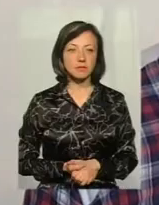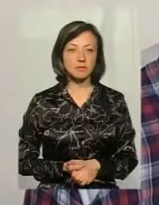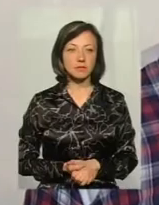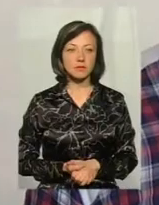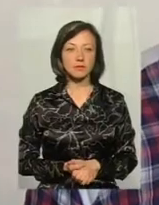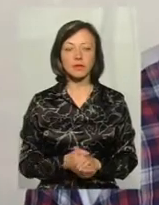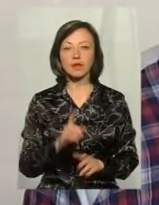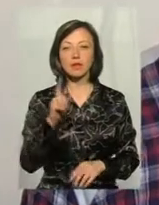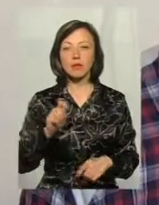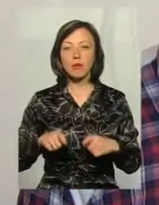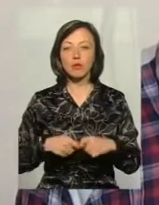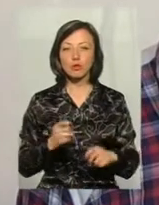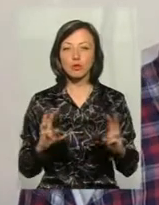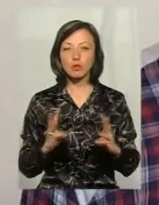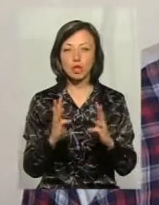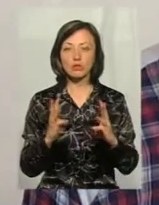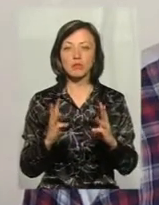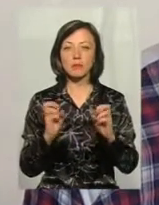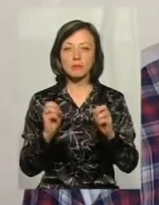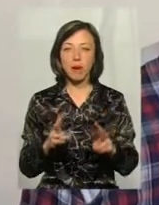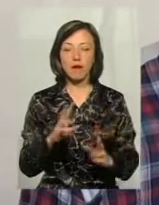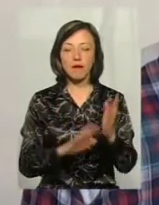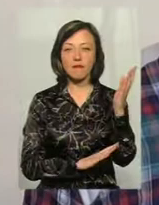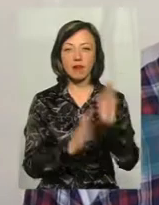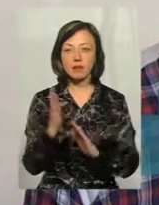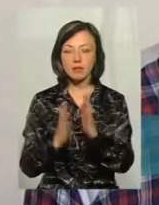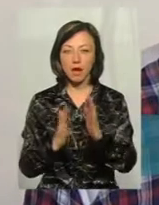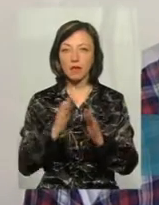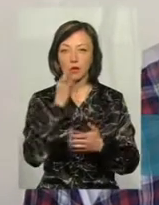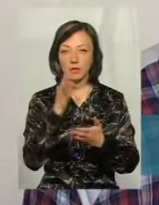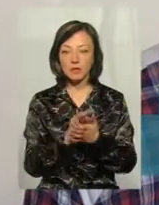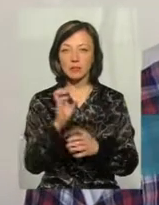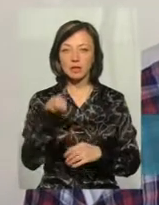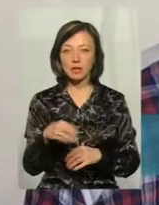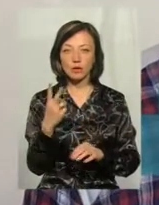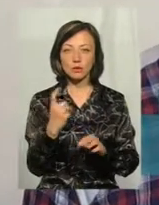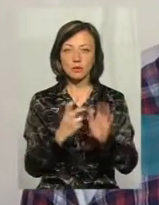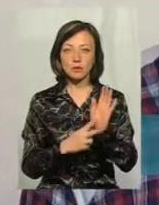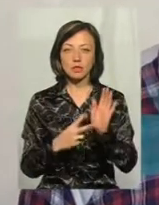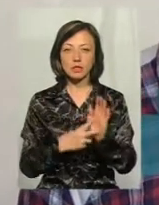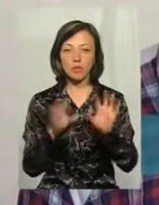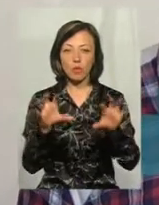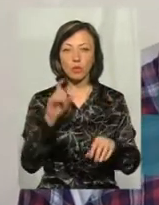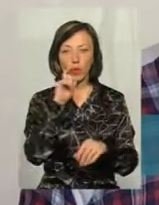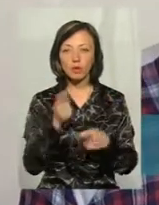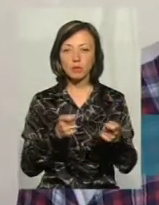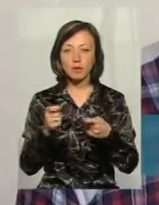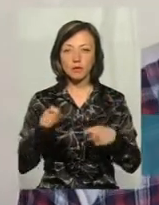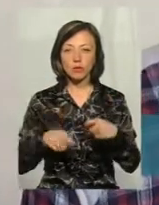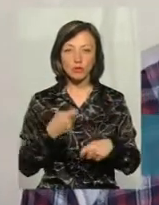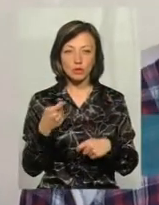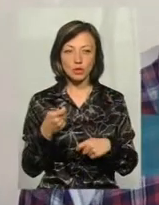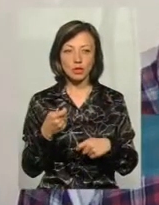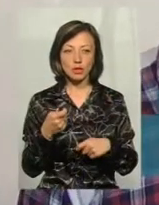За порушення пожежної безпеки в лісах відповідальність передбачена статтею 77 Кодексу України про адміністративні